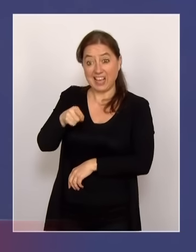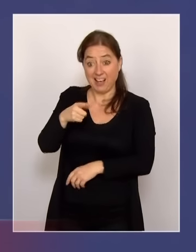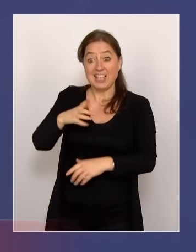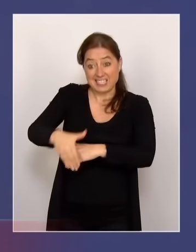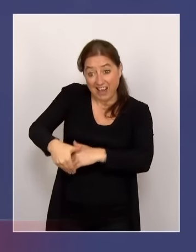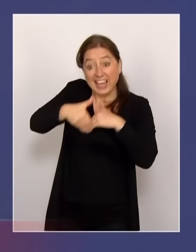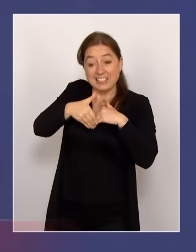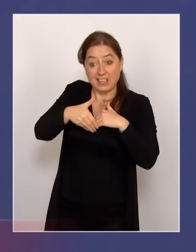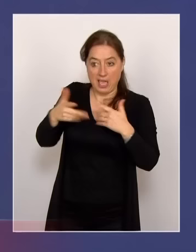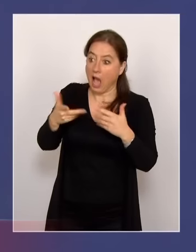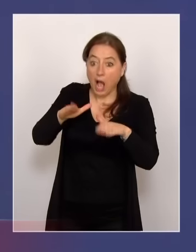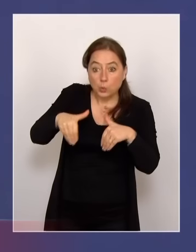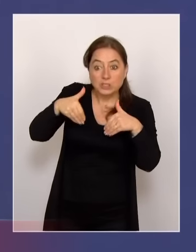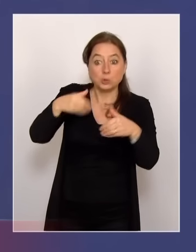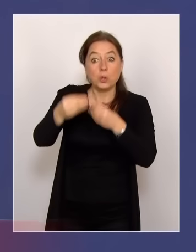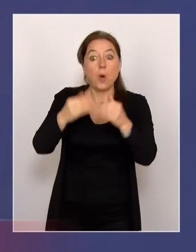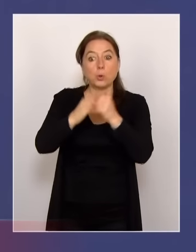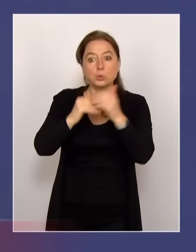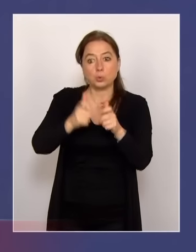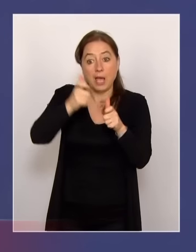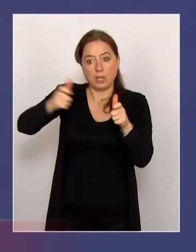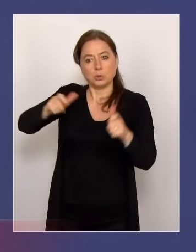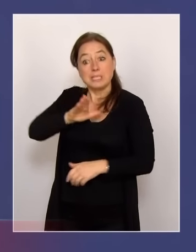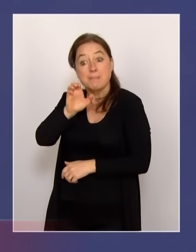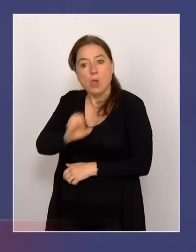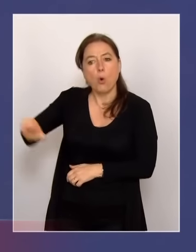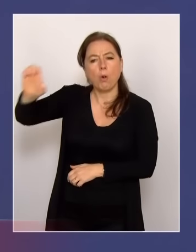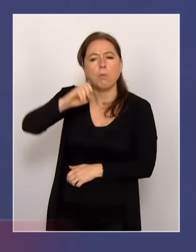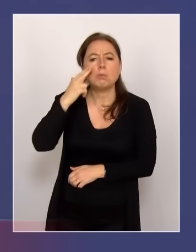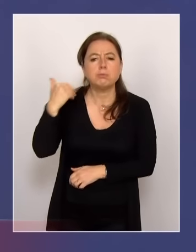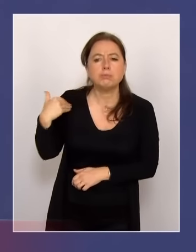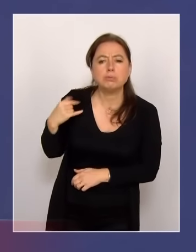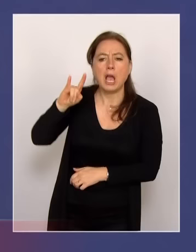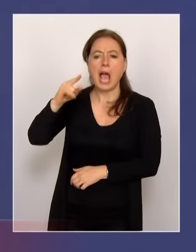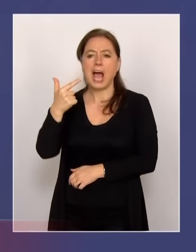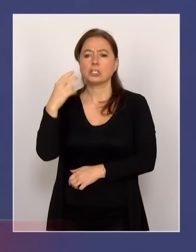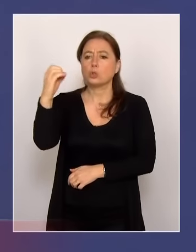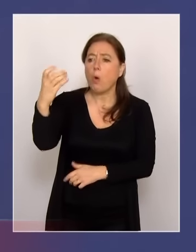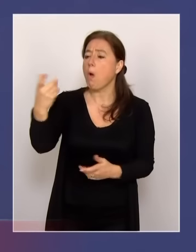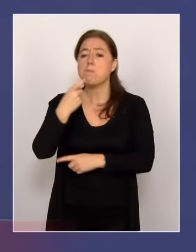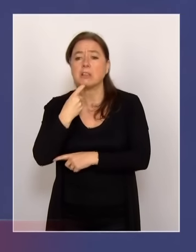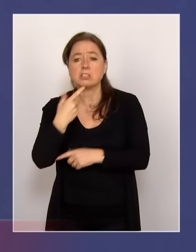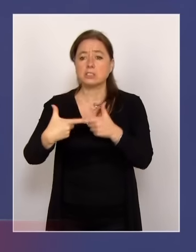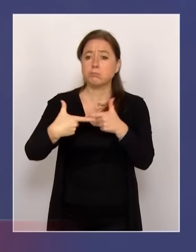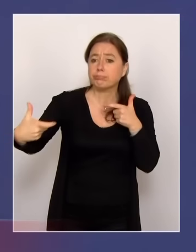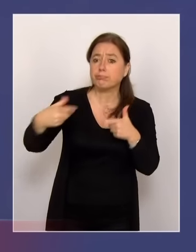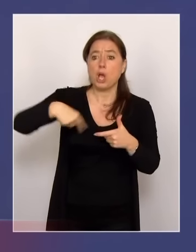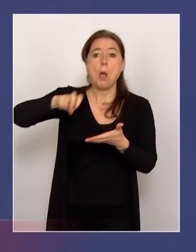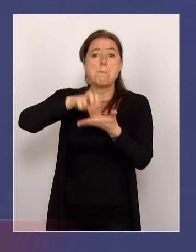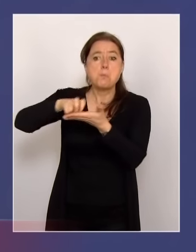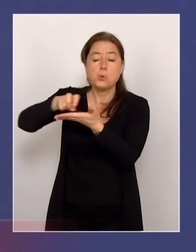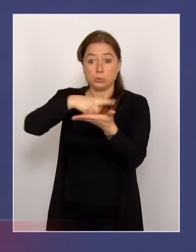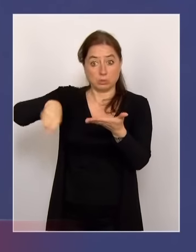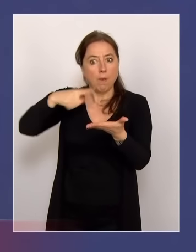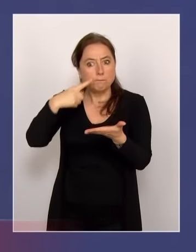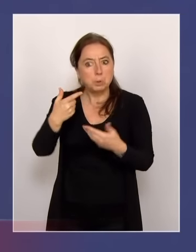nos industries en Europe. On l d'ailleurs vu ces dernières années. De l'hydrogène au semi-conducteur aux batteries électriques, la France a recréé de la capacité